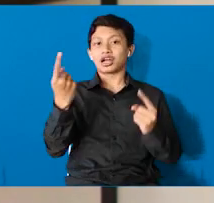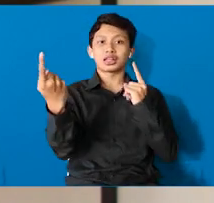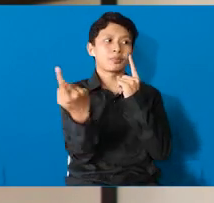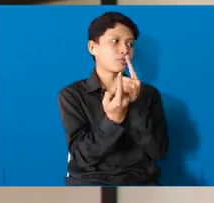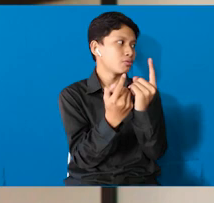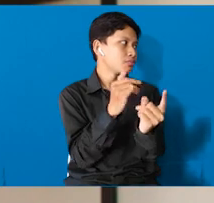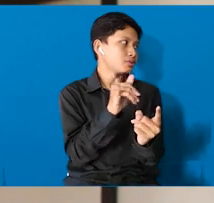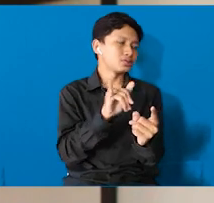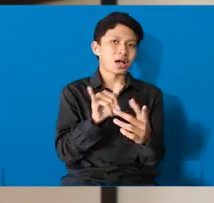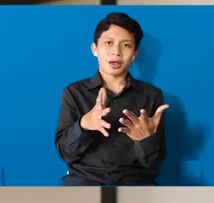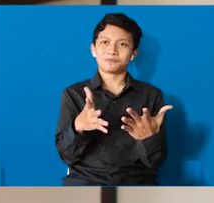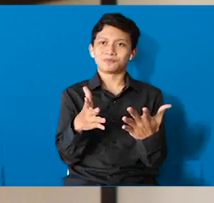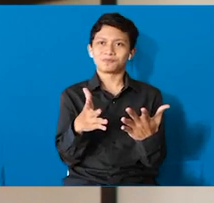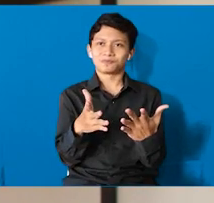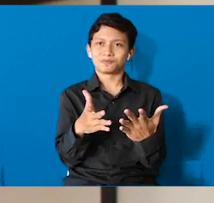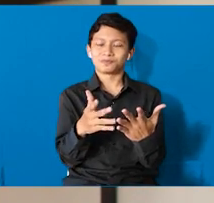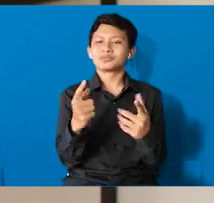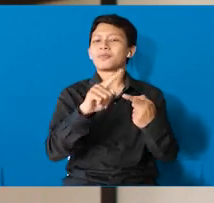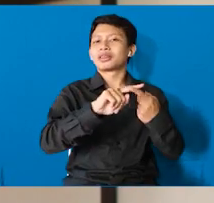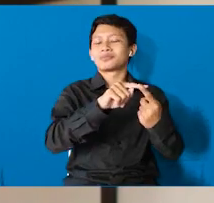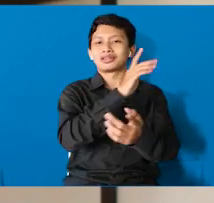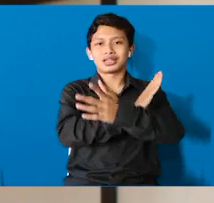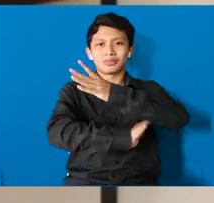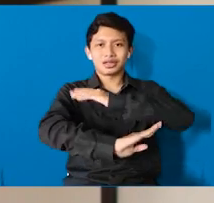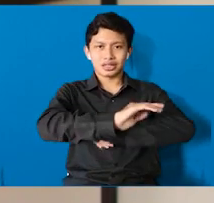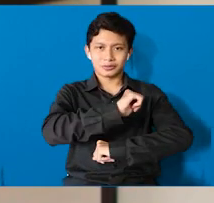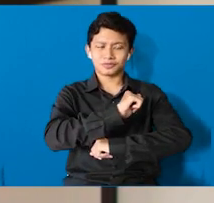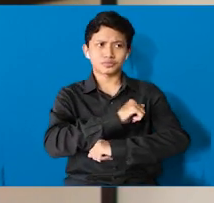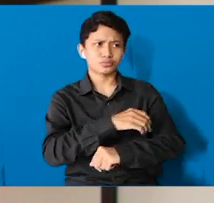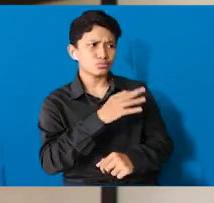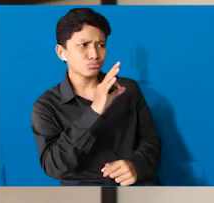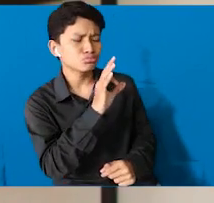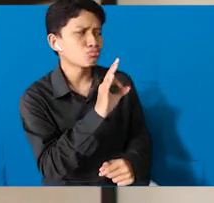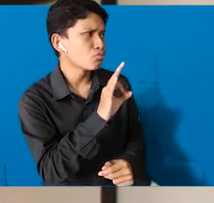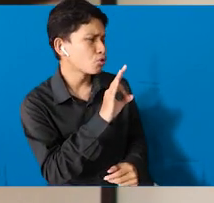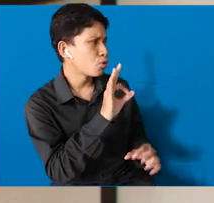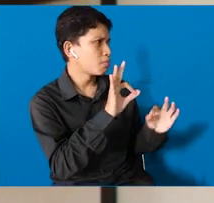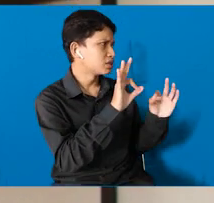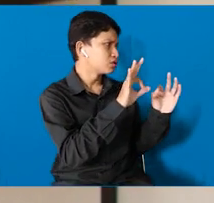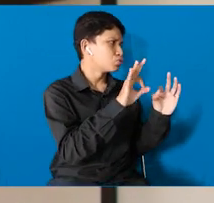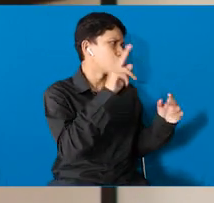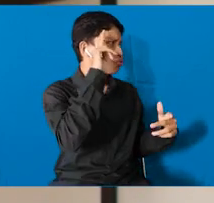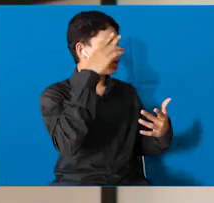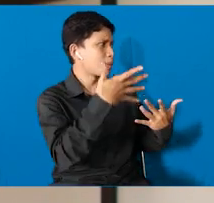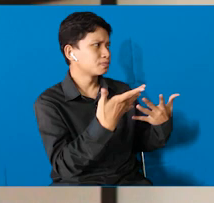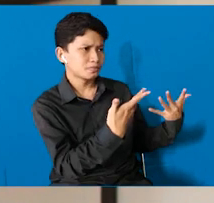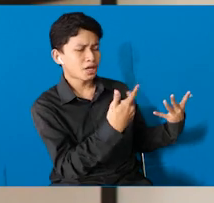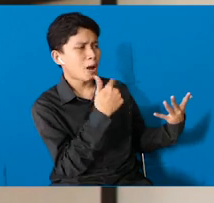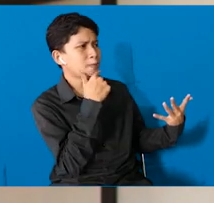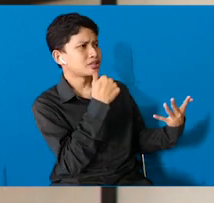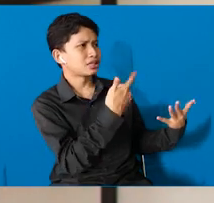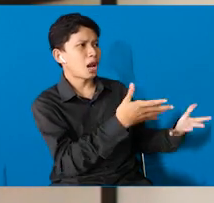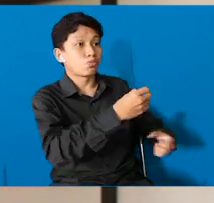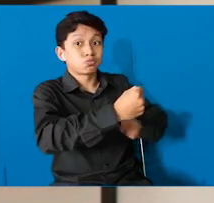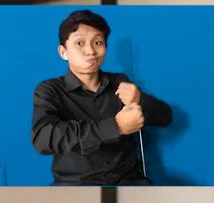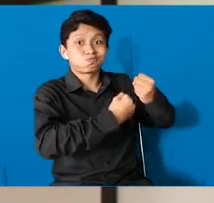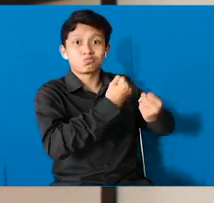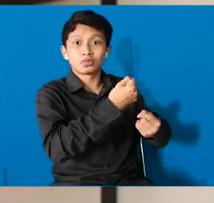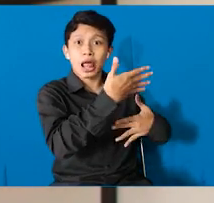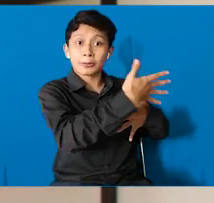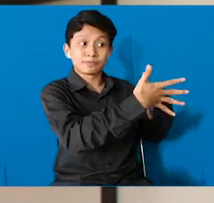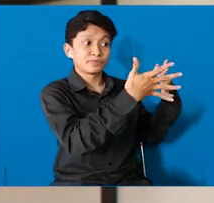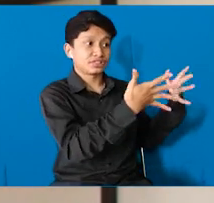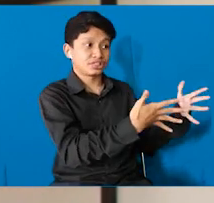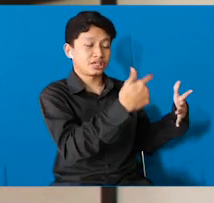bertemu di kelurahan. Mungkin ada upaya lain yang dari, tentu upaya itu harusnya memang dari dua sisi ya Ibu, dari sisi